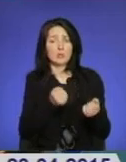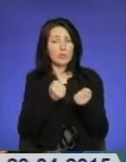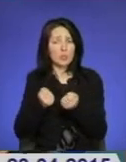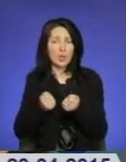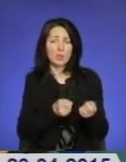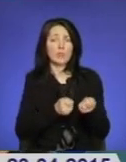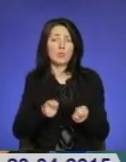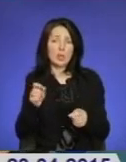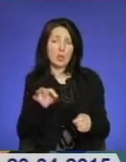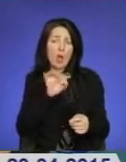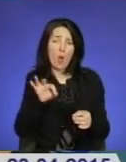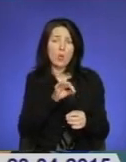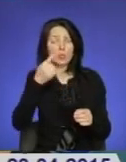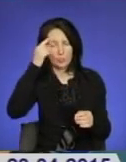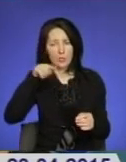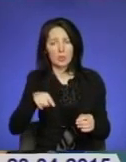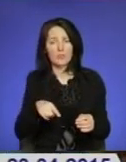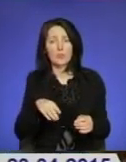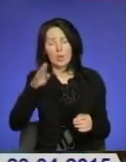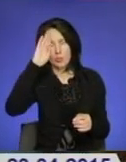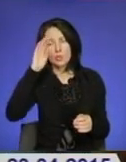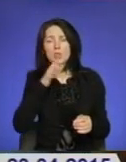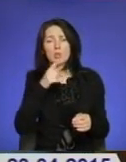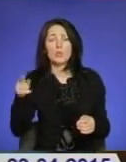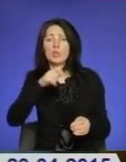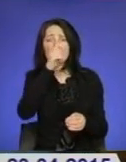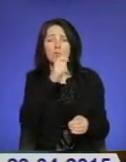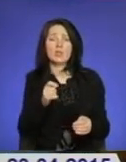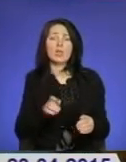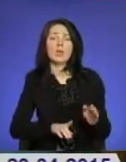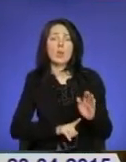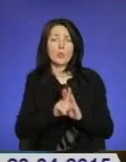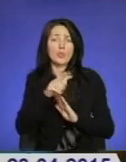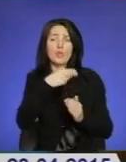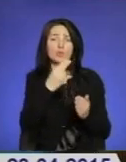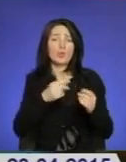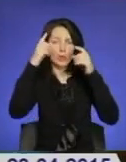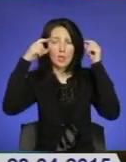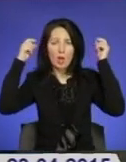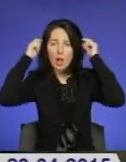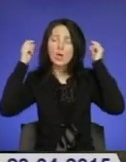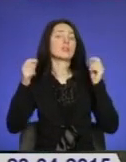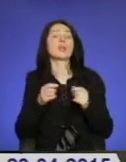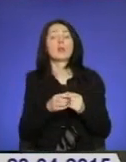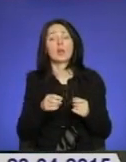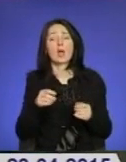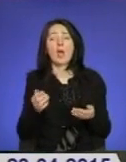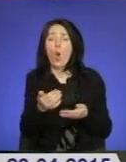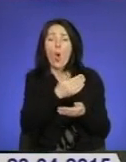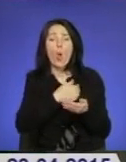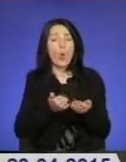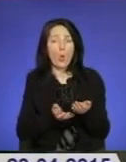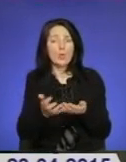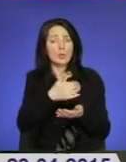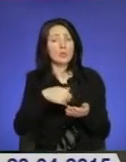Микола Кафтан під час війни розпочав розписувати казки в патріотичному дусі. Колекціонери залюбки купують. Далі розмальовував гільзи